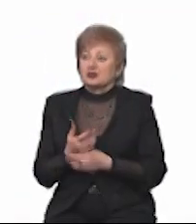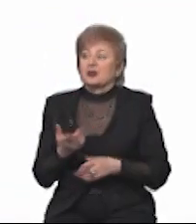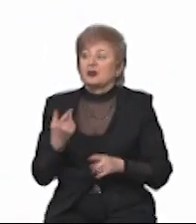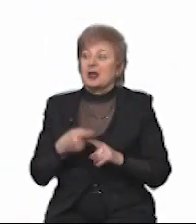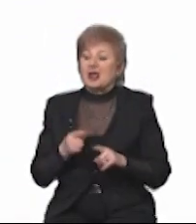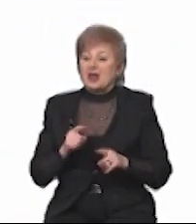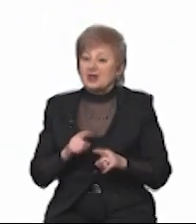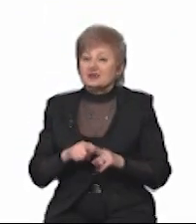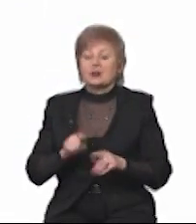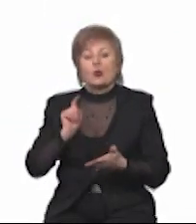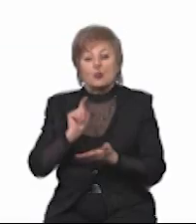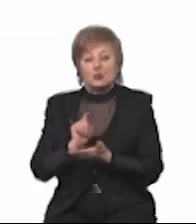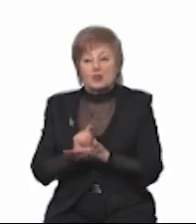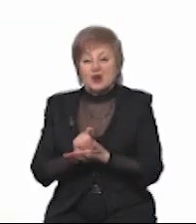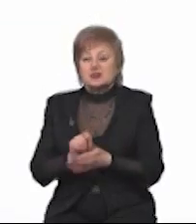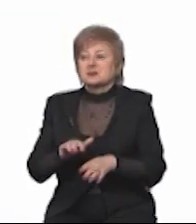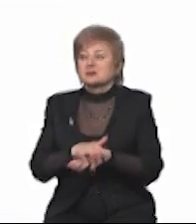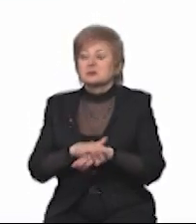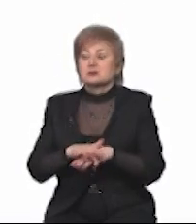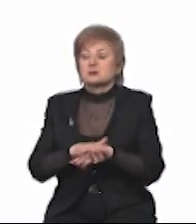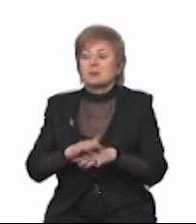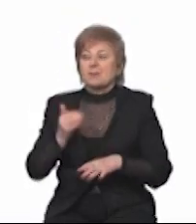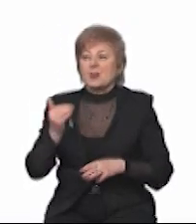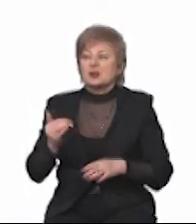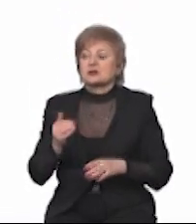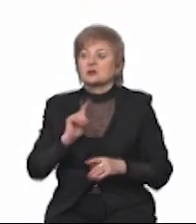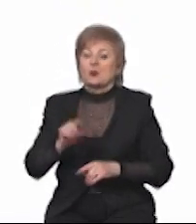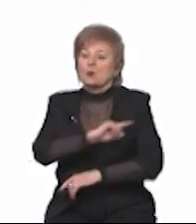комунальне підприємство зобов'язане вживати вичерпних заходів щодо